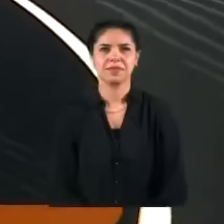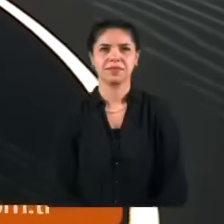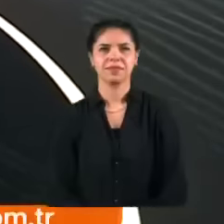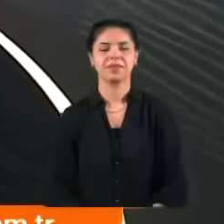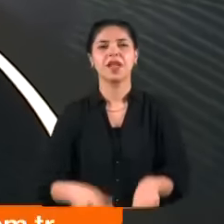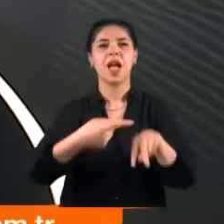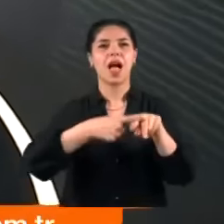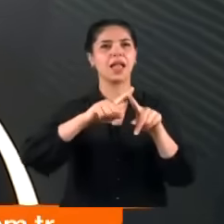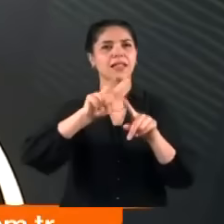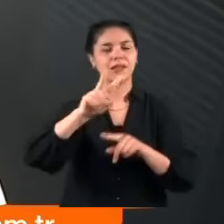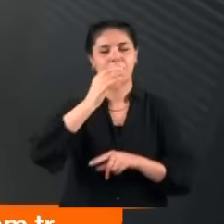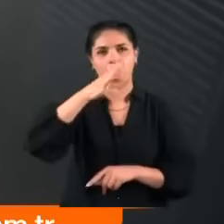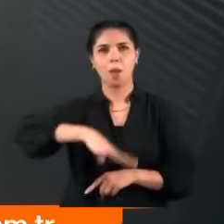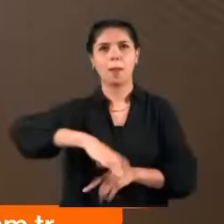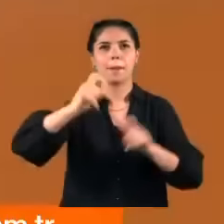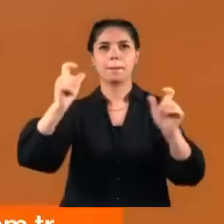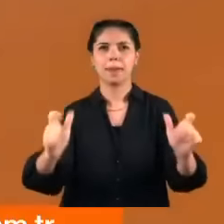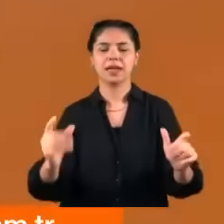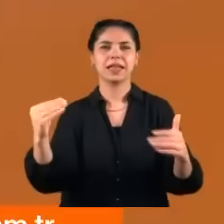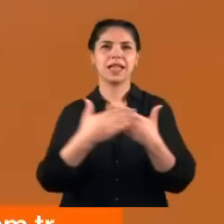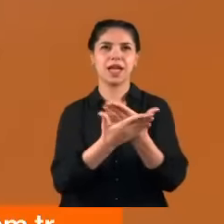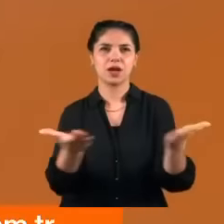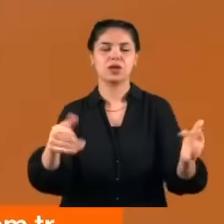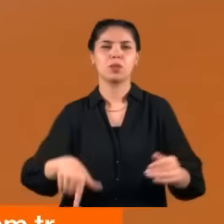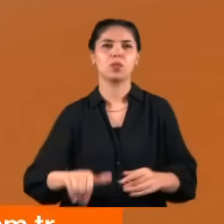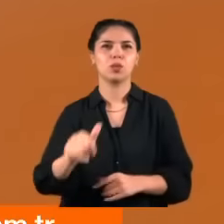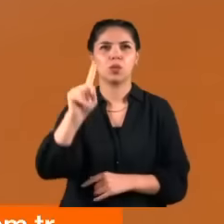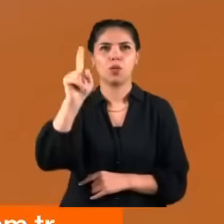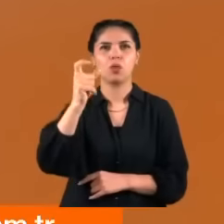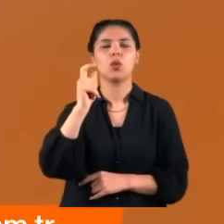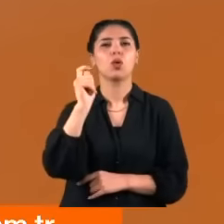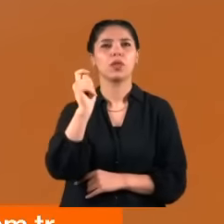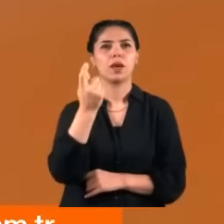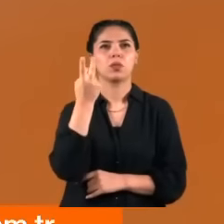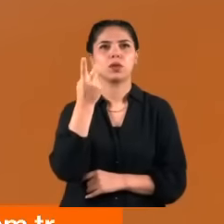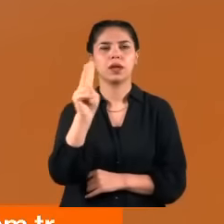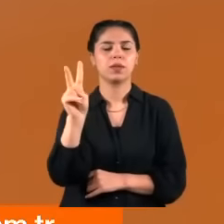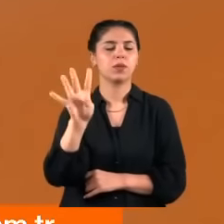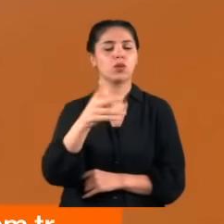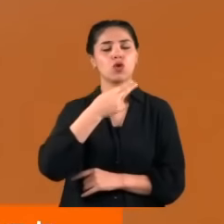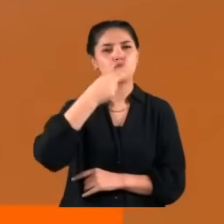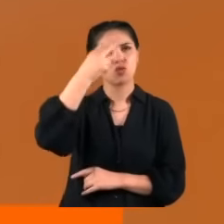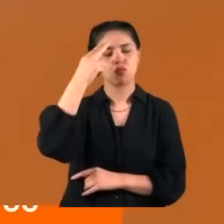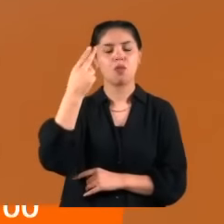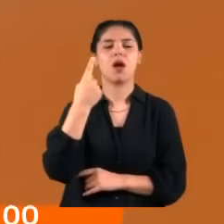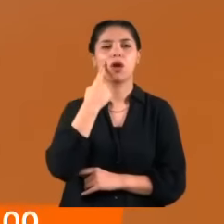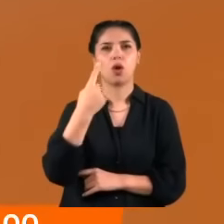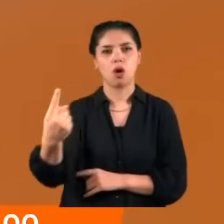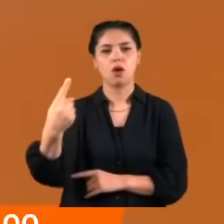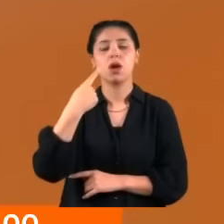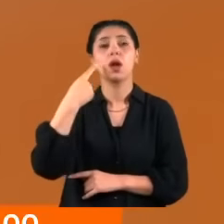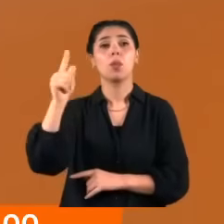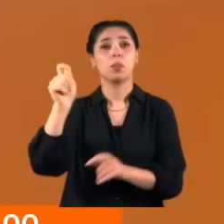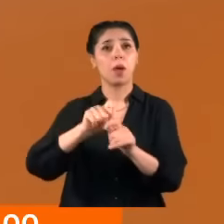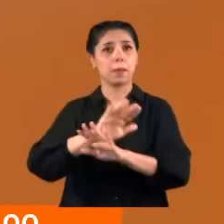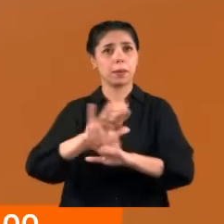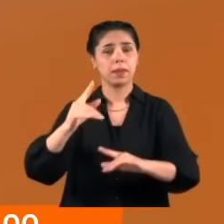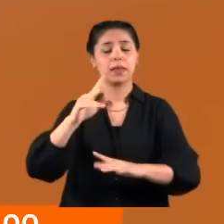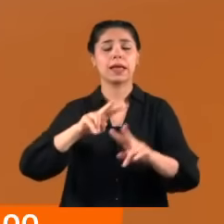Haberin merkezinden, ATV Haber merkezinden iyi akşamlar. Bugün 19 Temmuz Cuma 2024. Restorasyonu tamamlanan Yıldız Sarayı